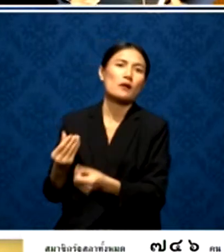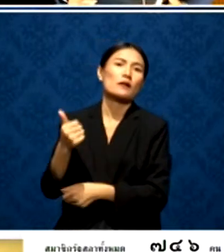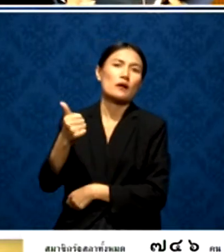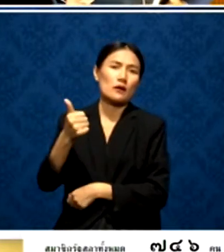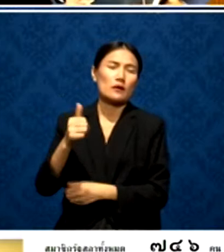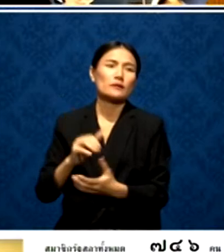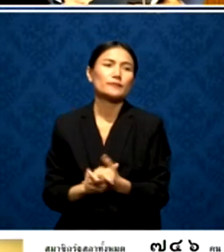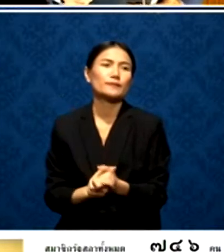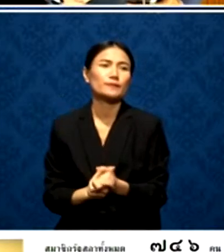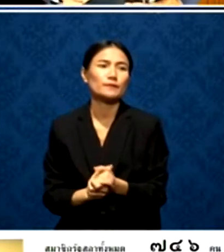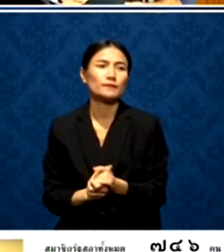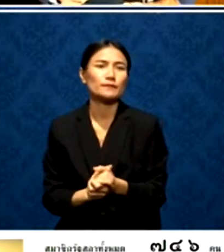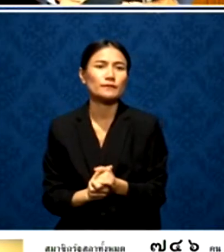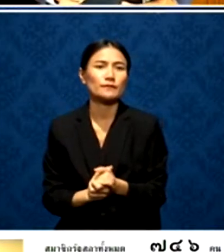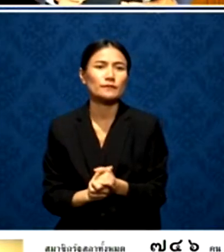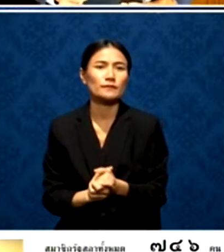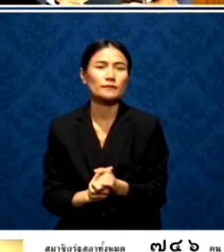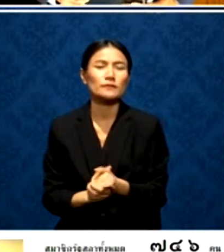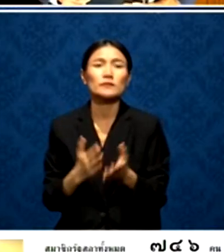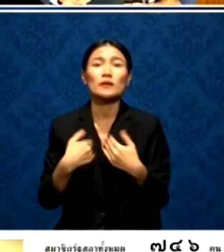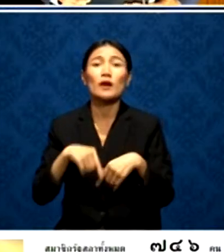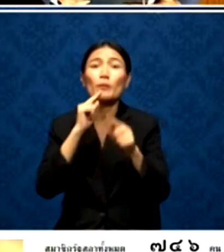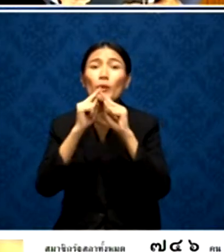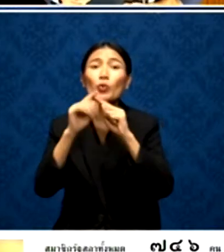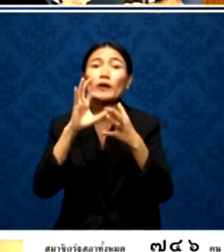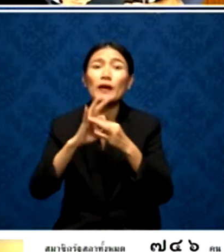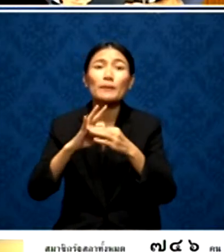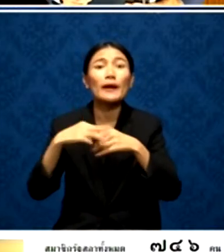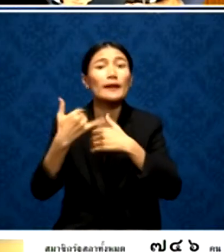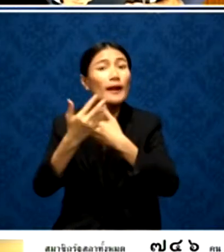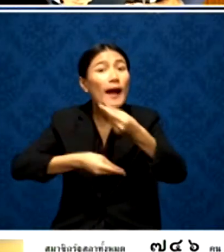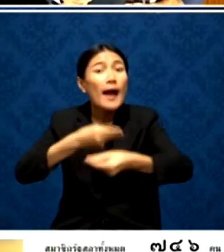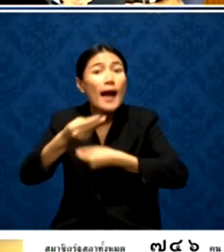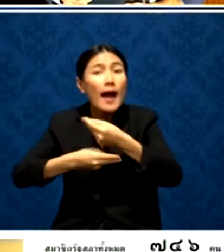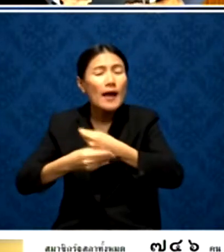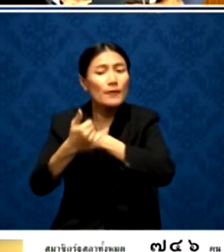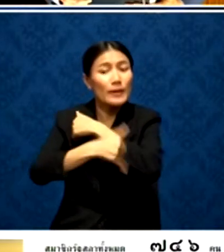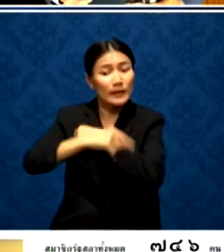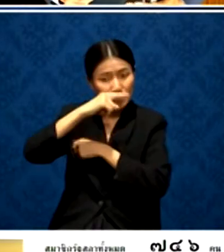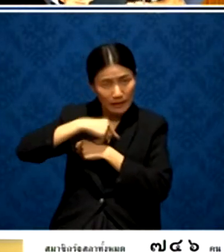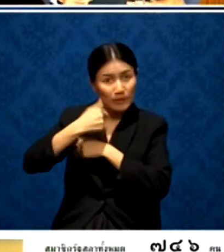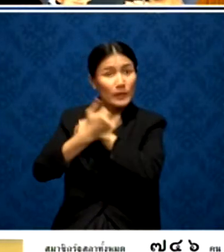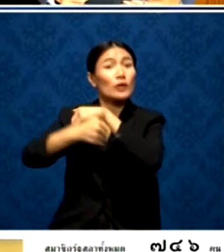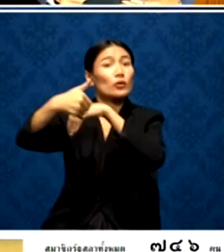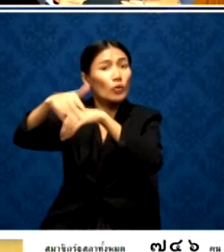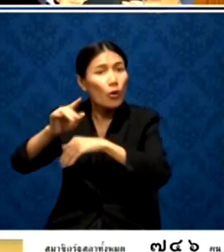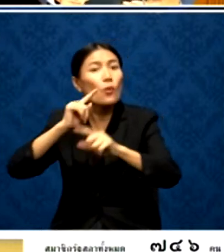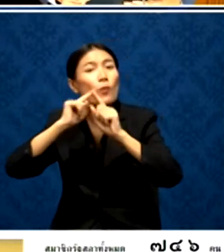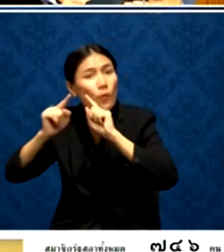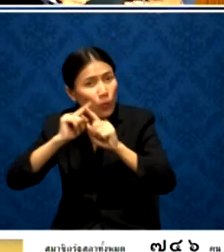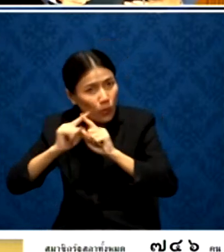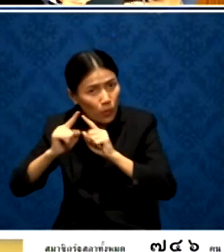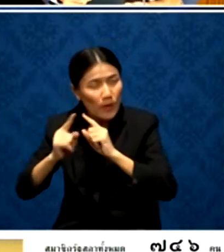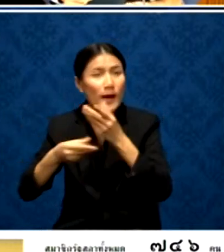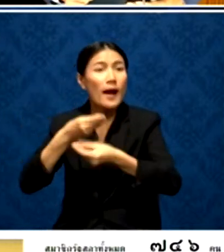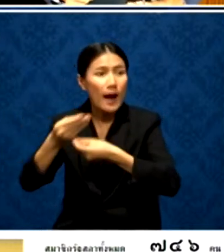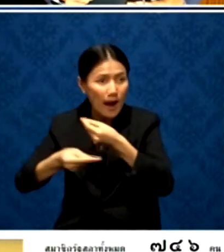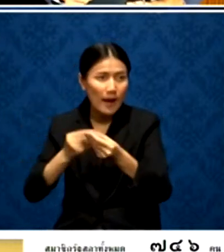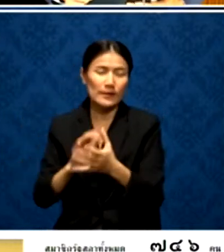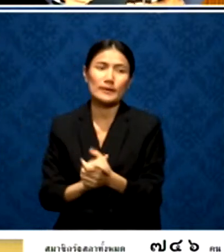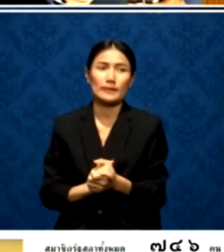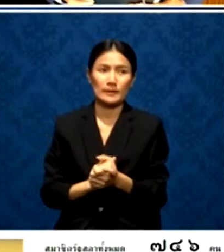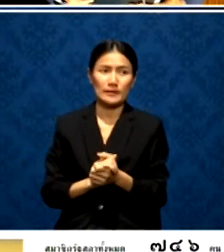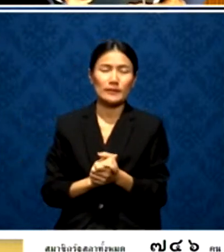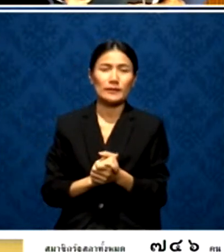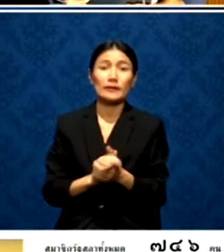เร่งการเจรจากรอบความร่วมมือทางการค้าระหว่างประเทศและเจรจาเพื่อยกระดับหนังสือเดินทางไทย